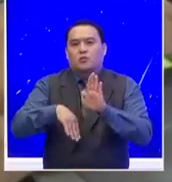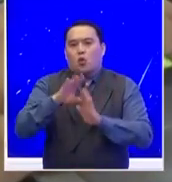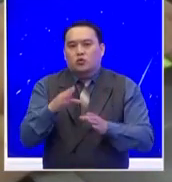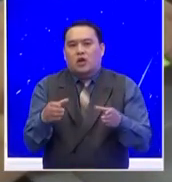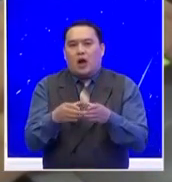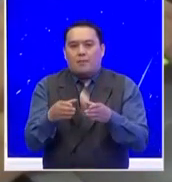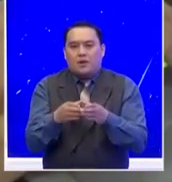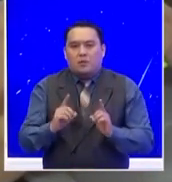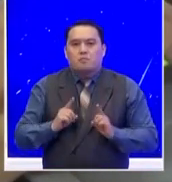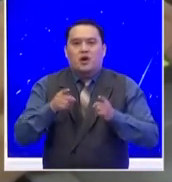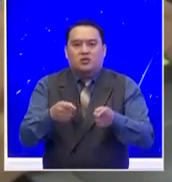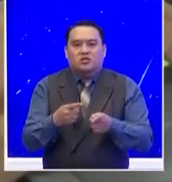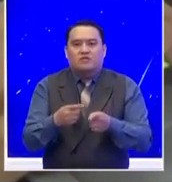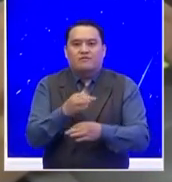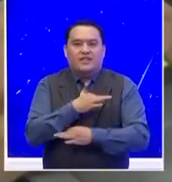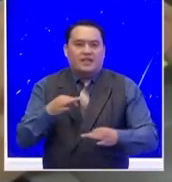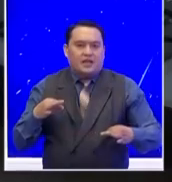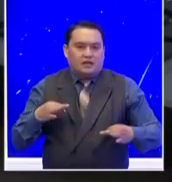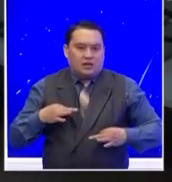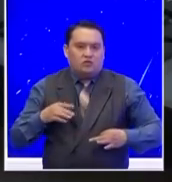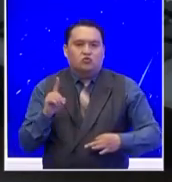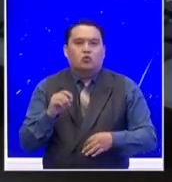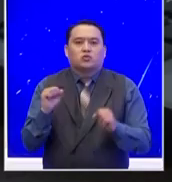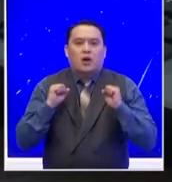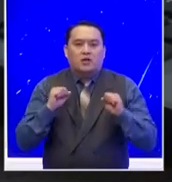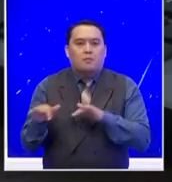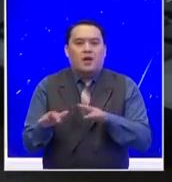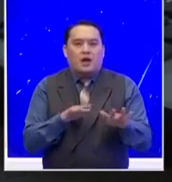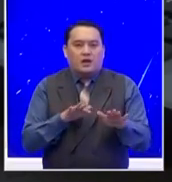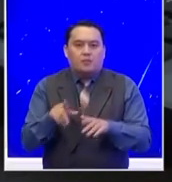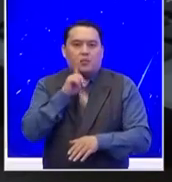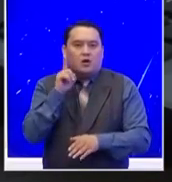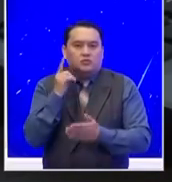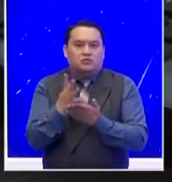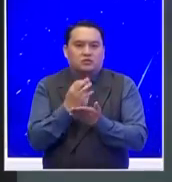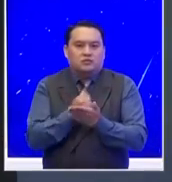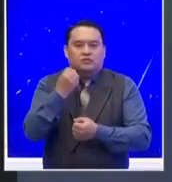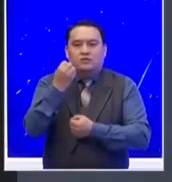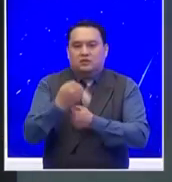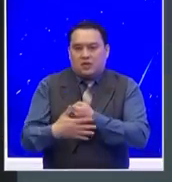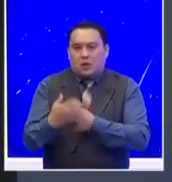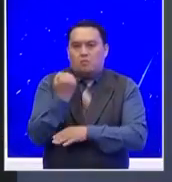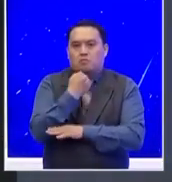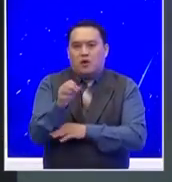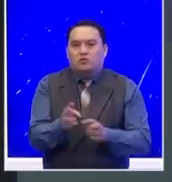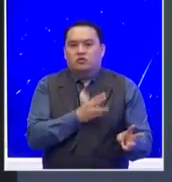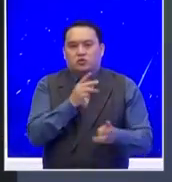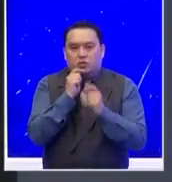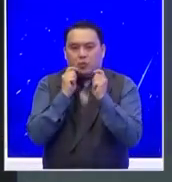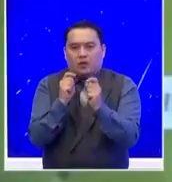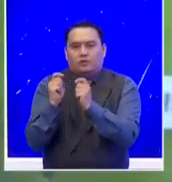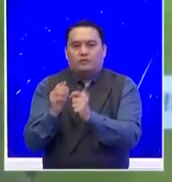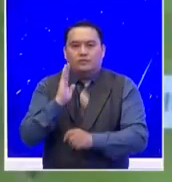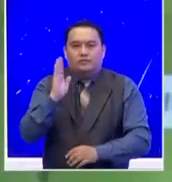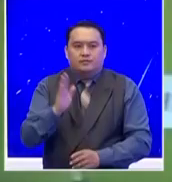8 команд попадают в четвертьфинал. Добавлю, спортивное мероприятие организовано молодежным ресурсным центром. Победители ждут символические